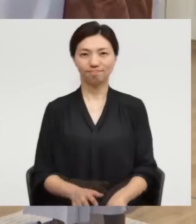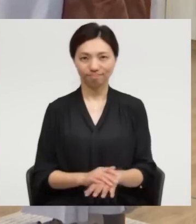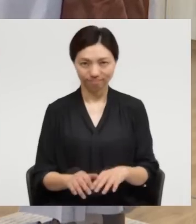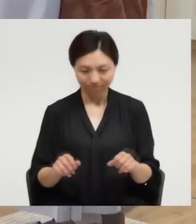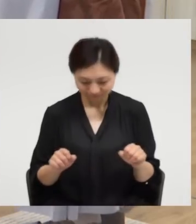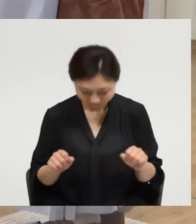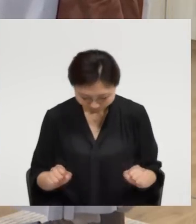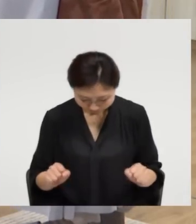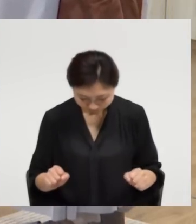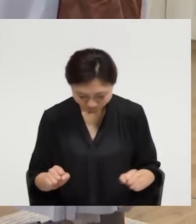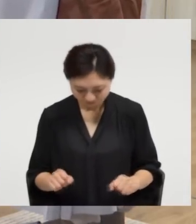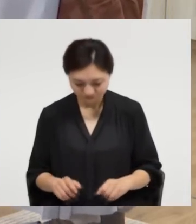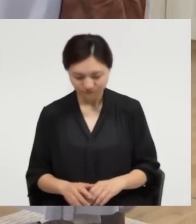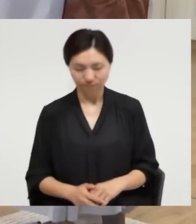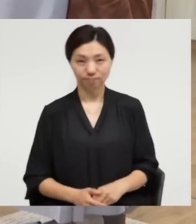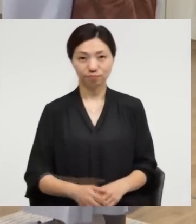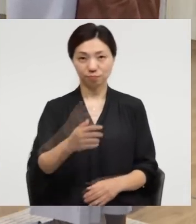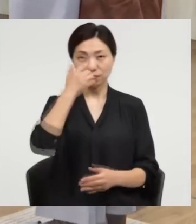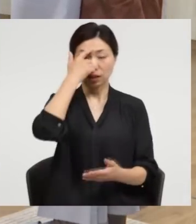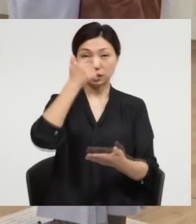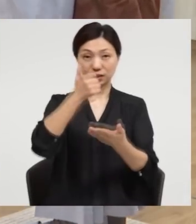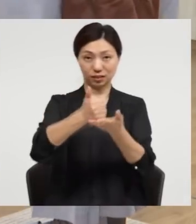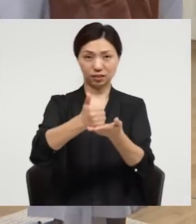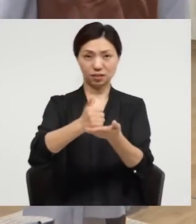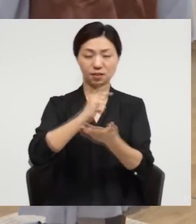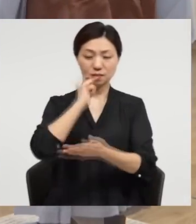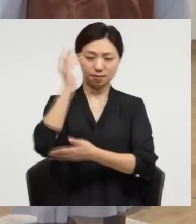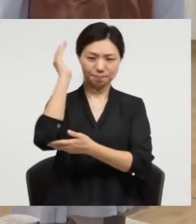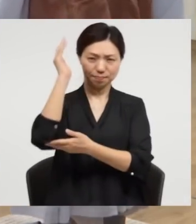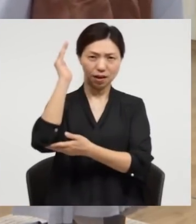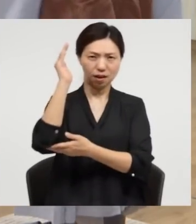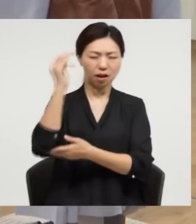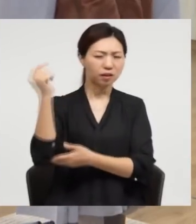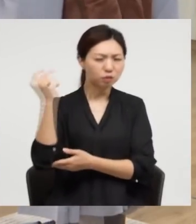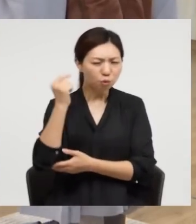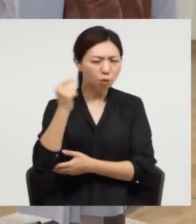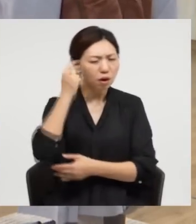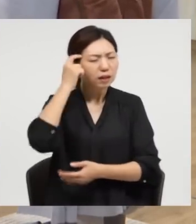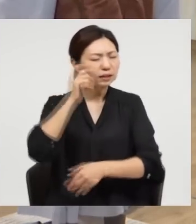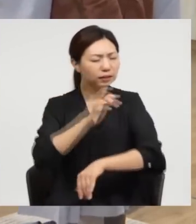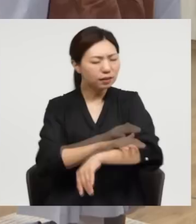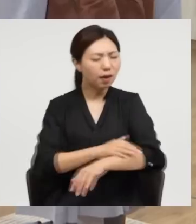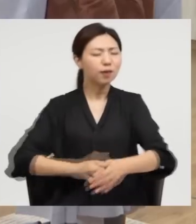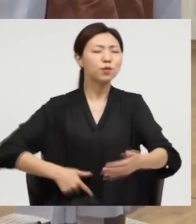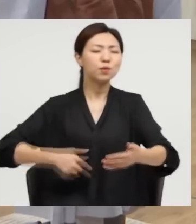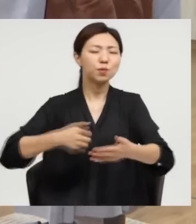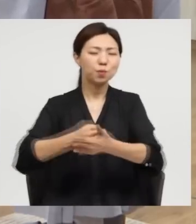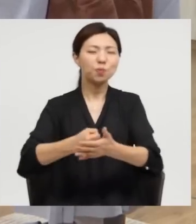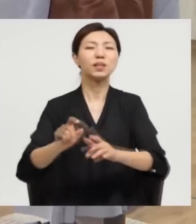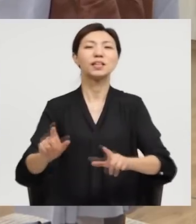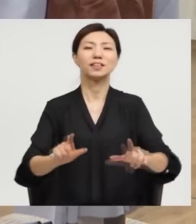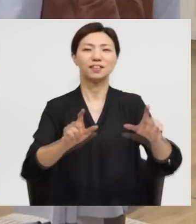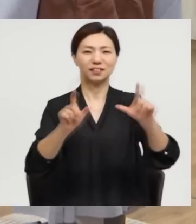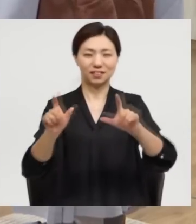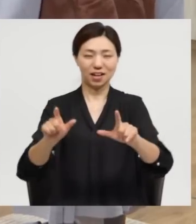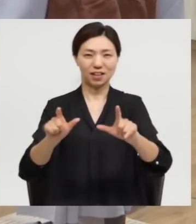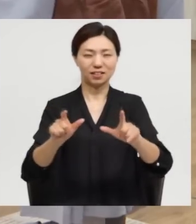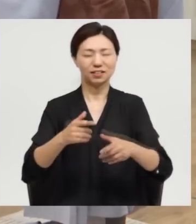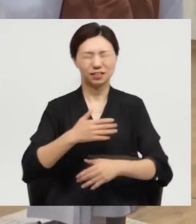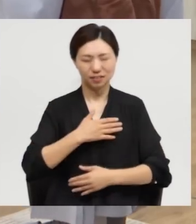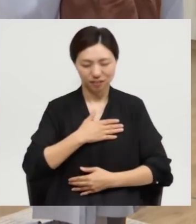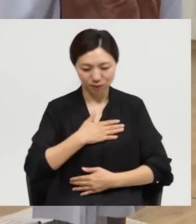네, 안녕하세요. 법륜스님 말씀으로 많은 지혜와 용기를 얻고 있는 불자입니다.